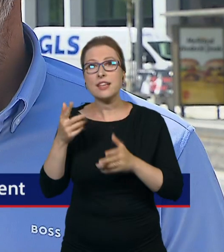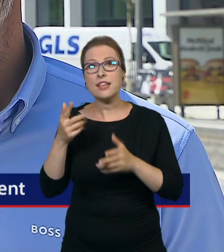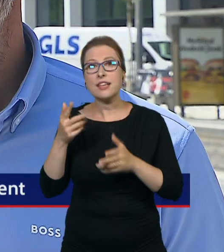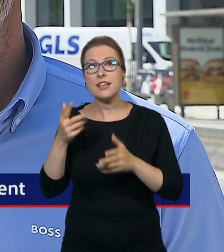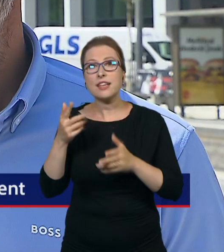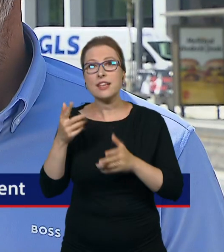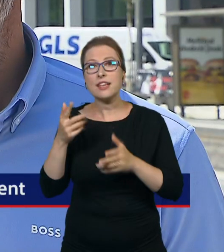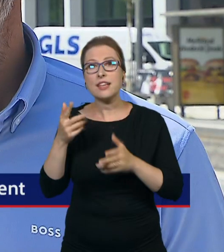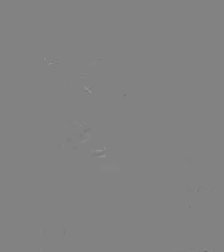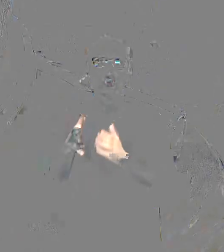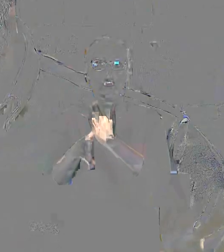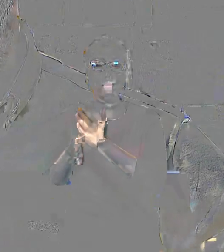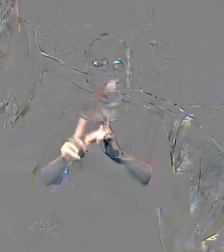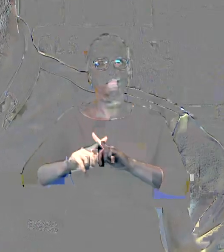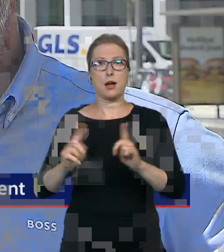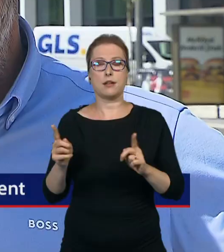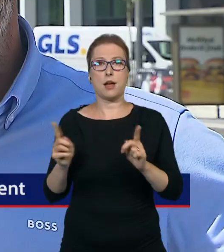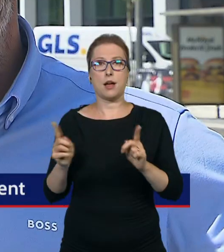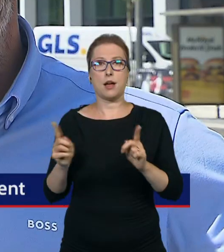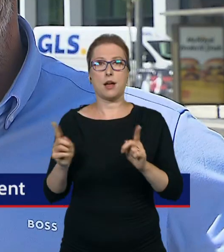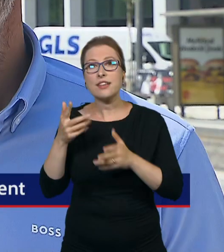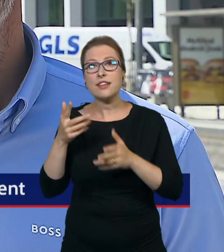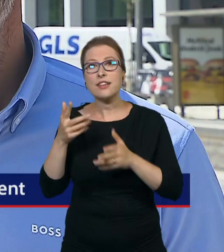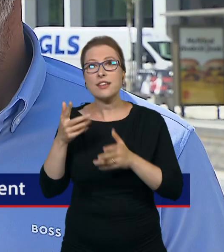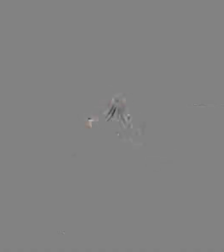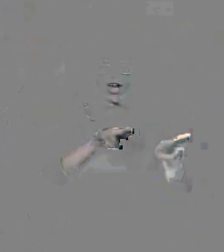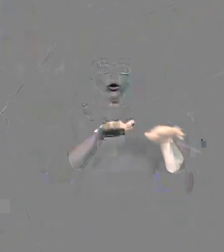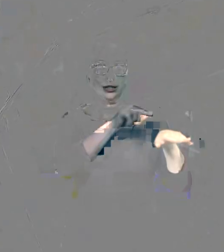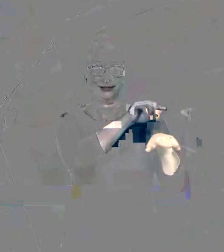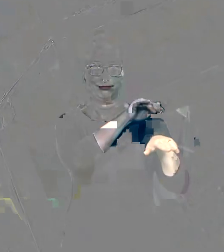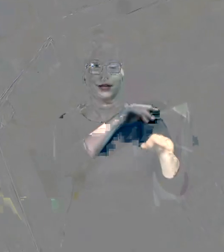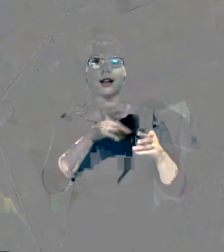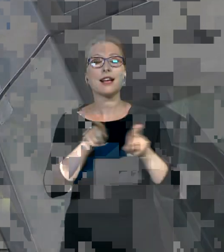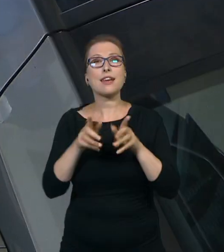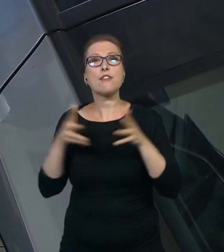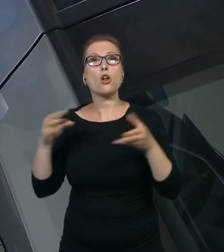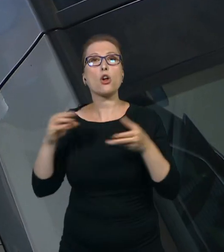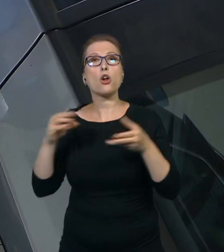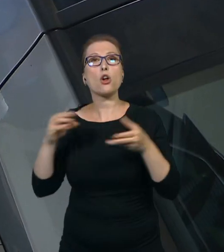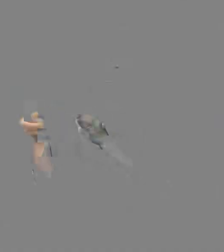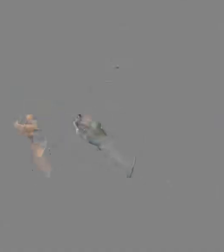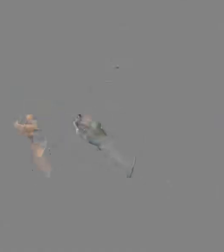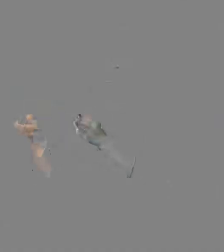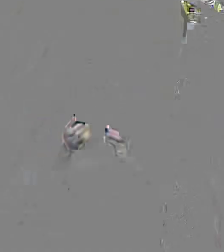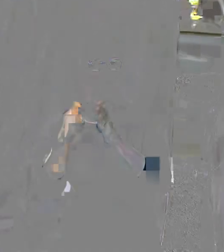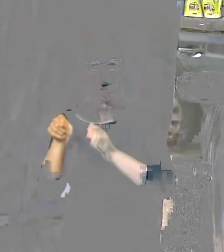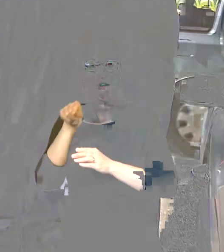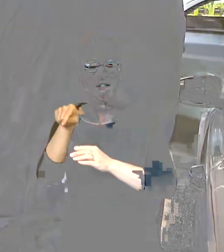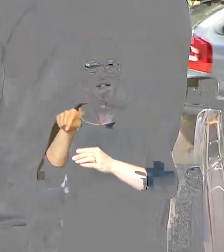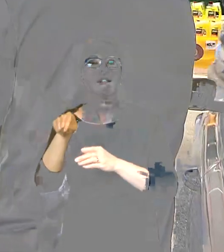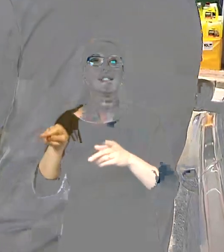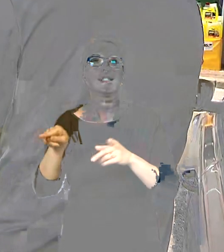...nebo nebo... ...ale velkou obchodní cenu u distrikty... ...tom posledním